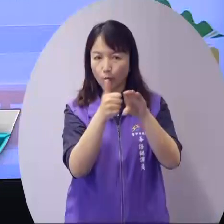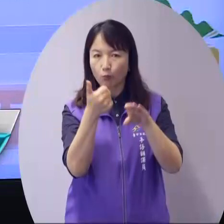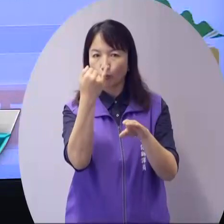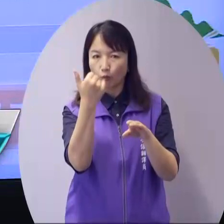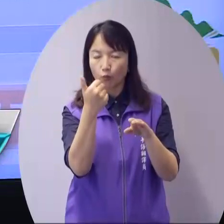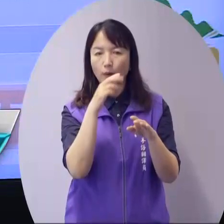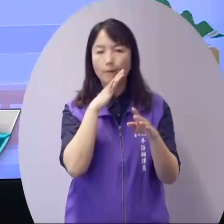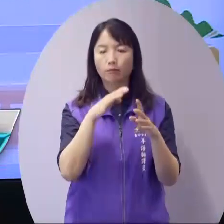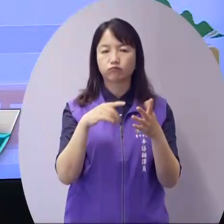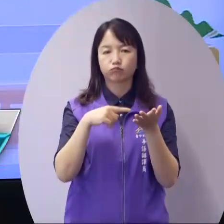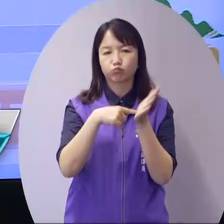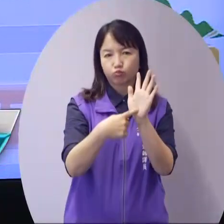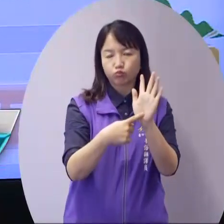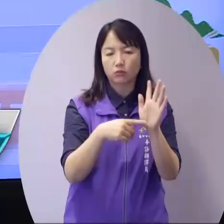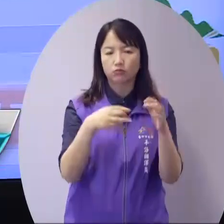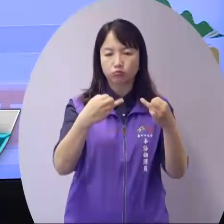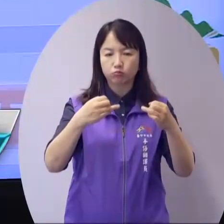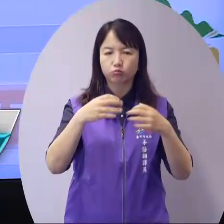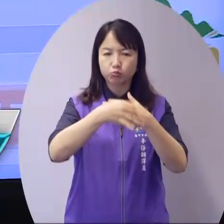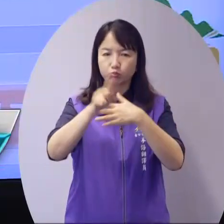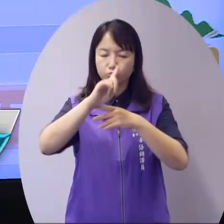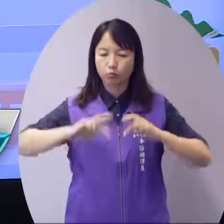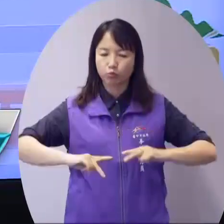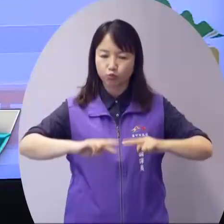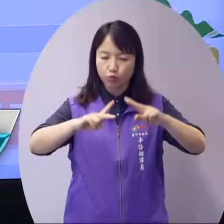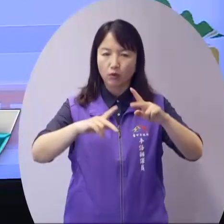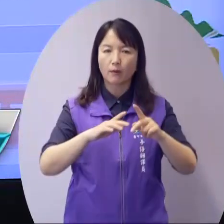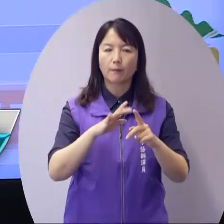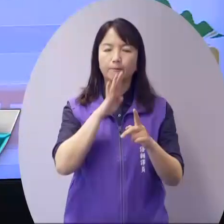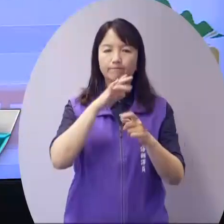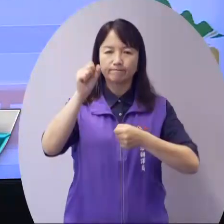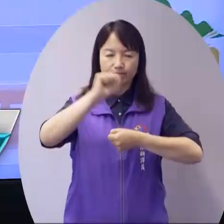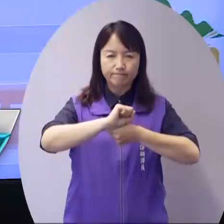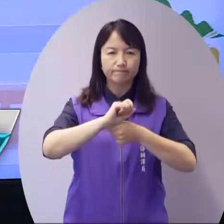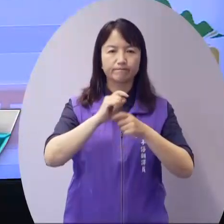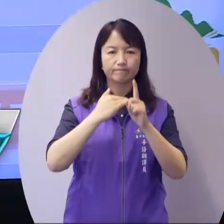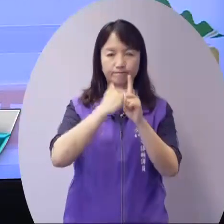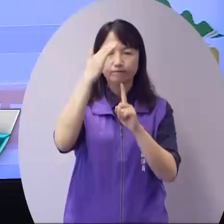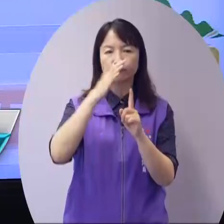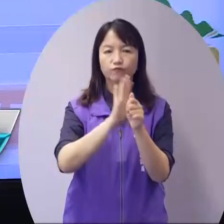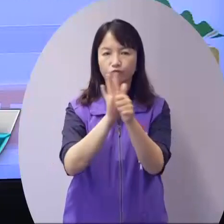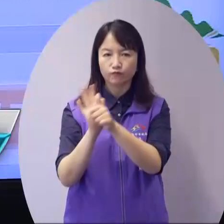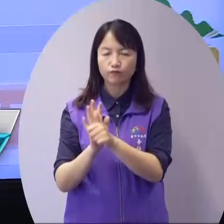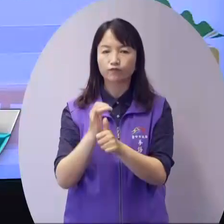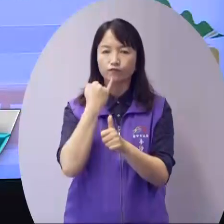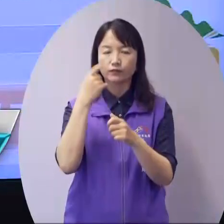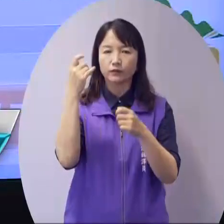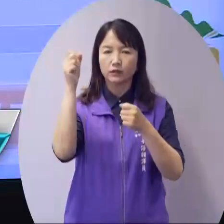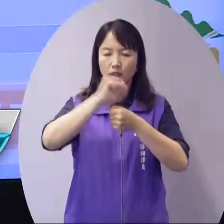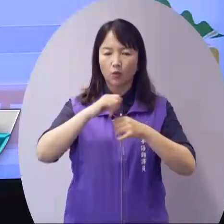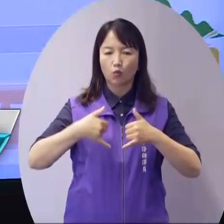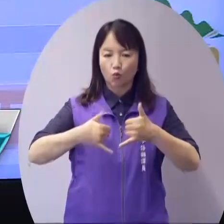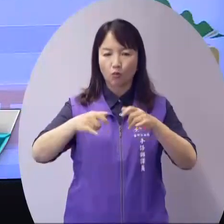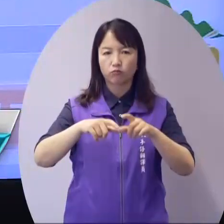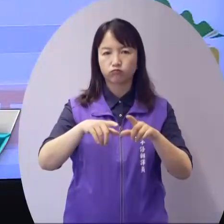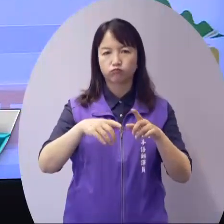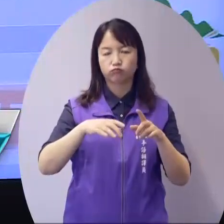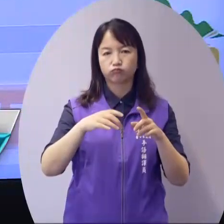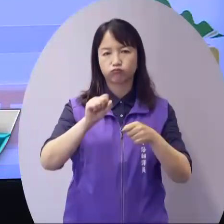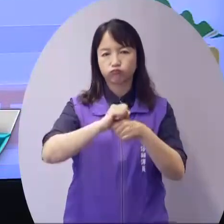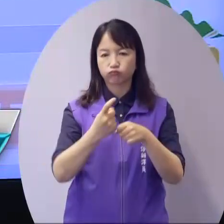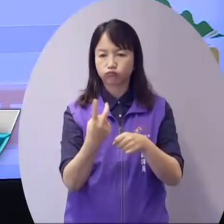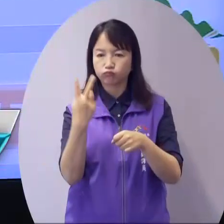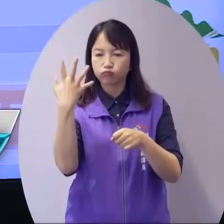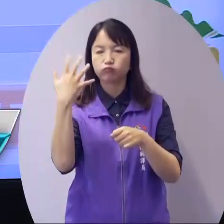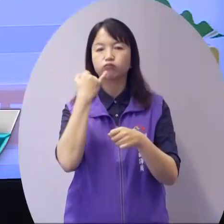再来反馈，甚至来改善怎么样的精进这些小黄公车的服务，甚至再去扩增其他的这个路线。那我们当然希望一